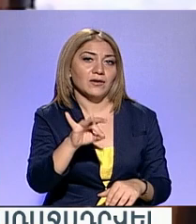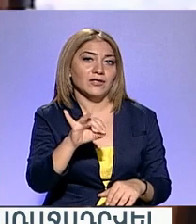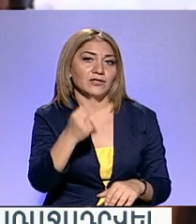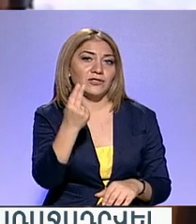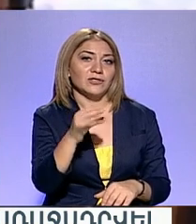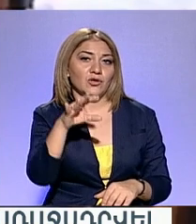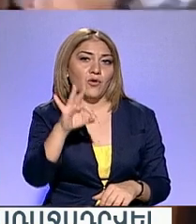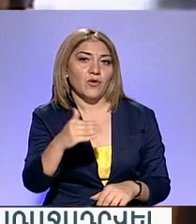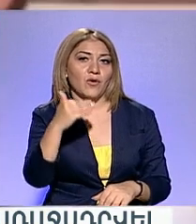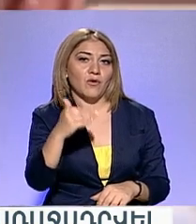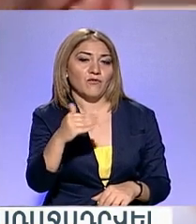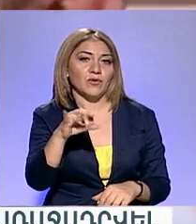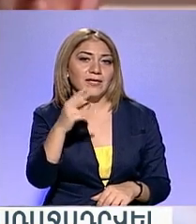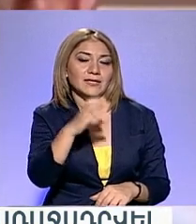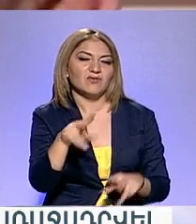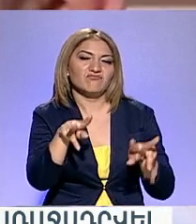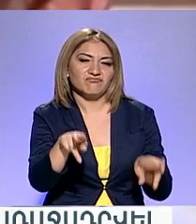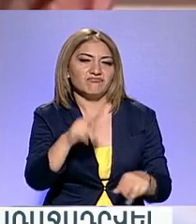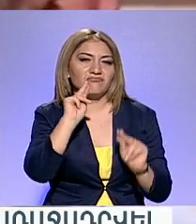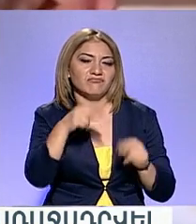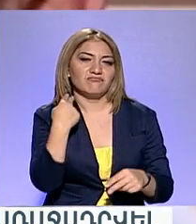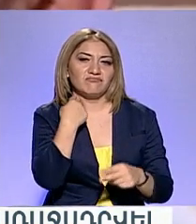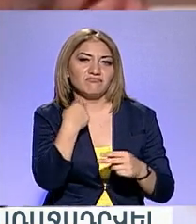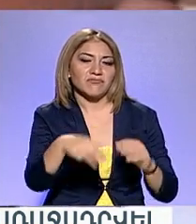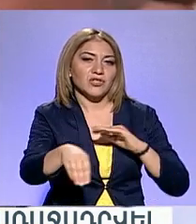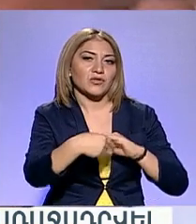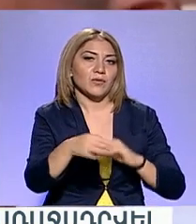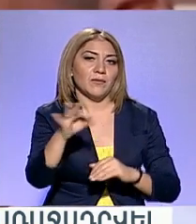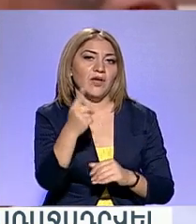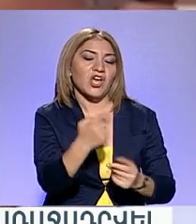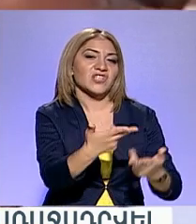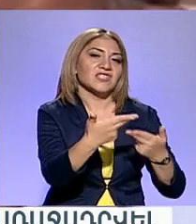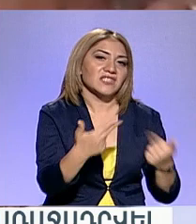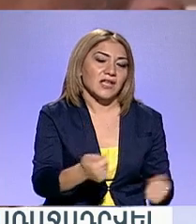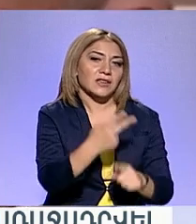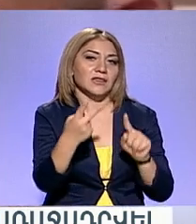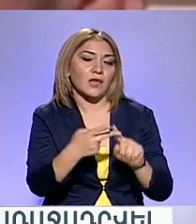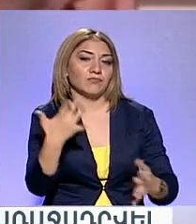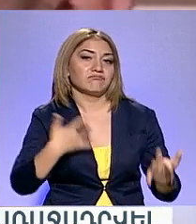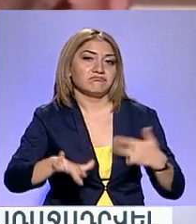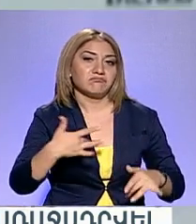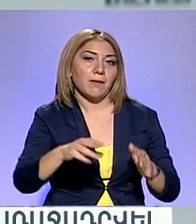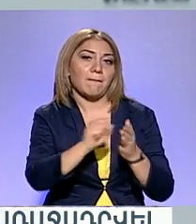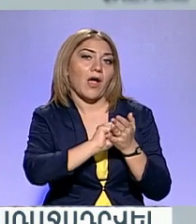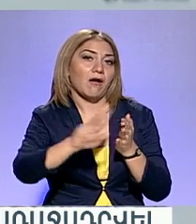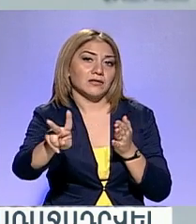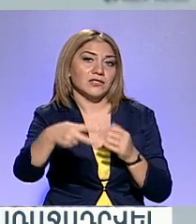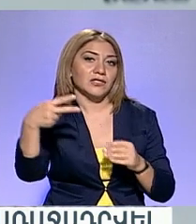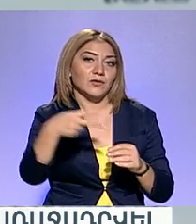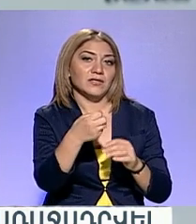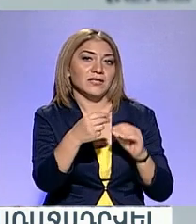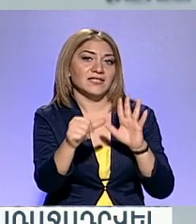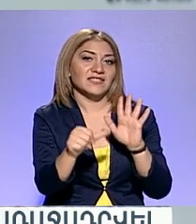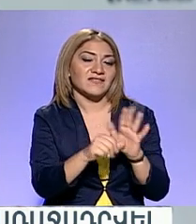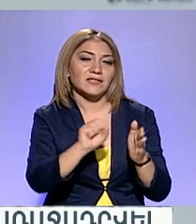Մարուիցիո Ֆունիեսը նույնպես մեղադրվում է կոռուպցիայի համար։ Առաջինն ընդունել է մեղքը, երկրորդը սակայն փախուստի է դիմելու